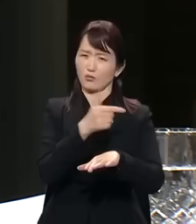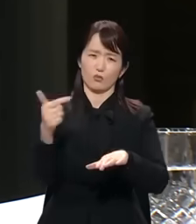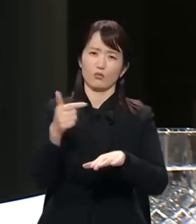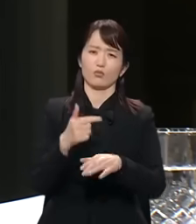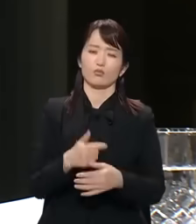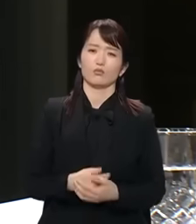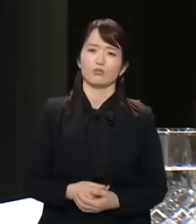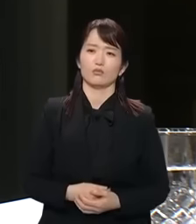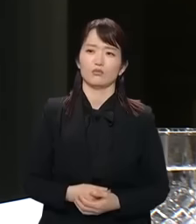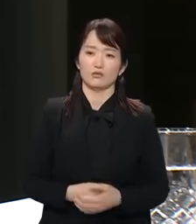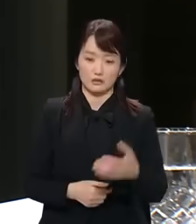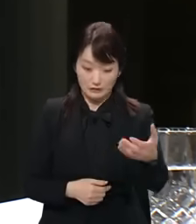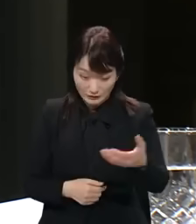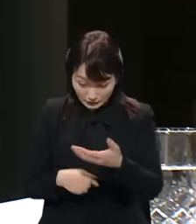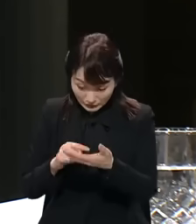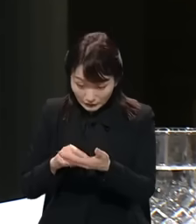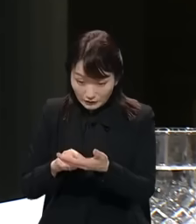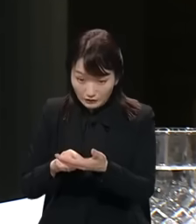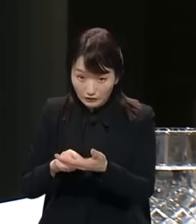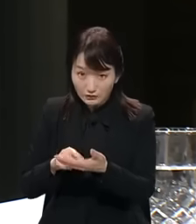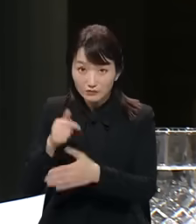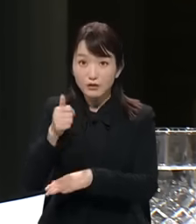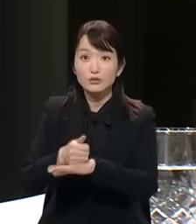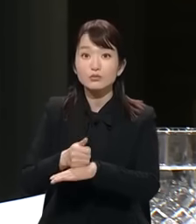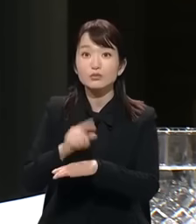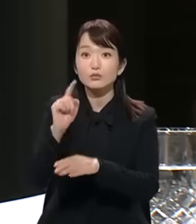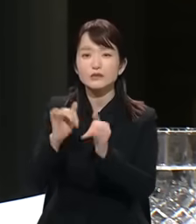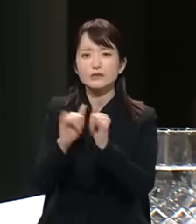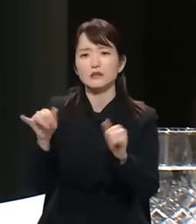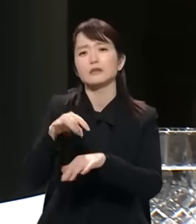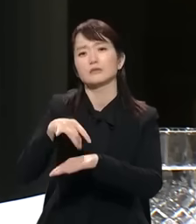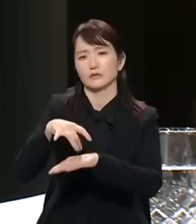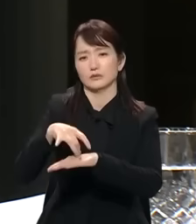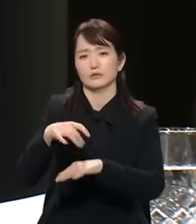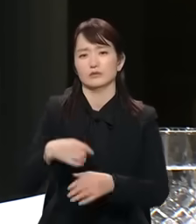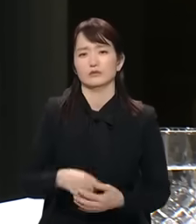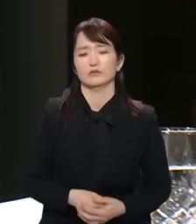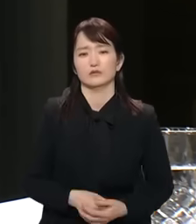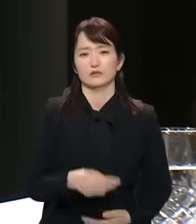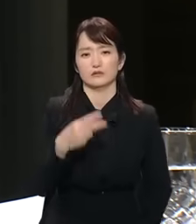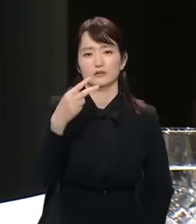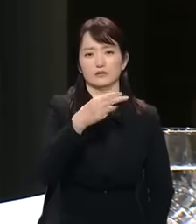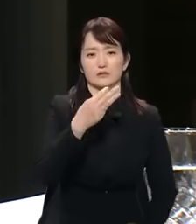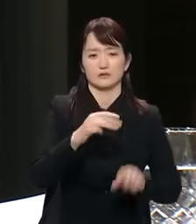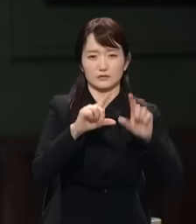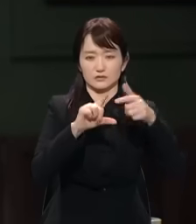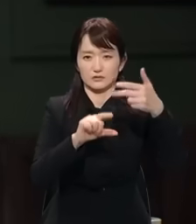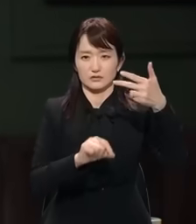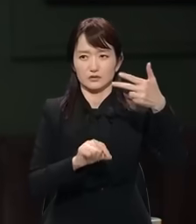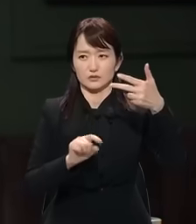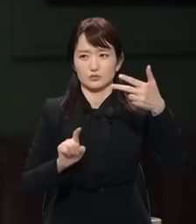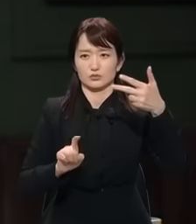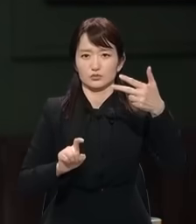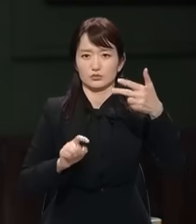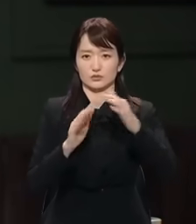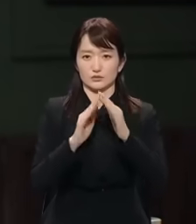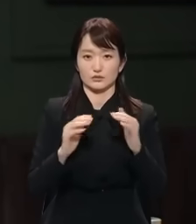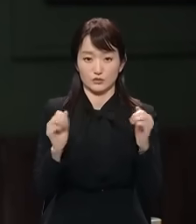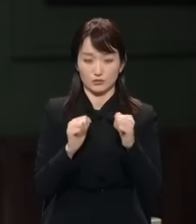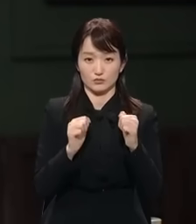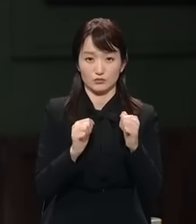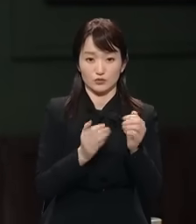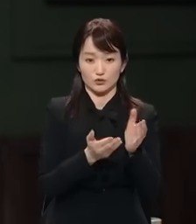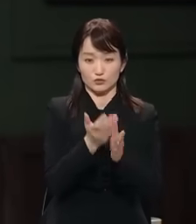거죠 자 봤더니 결국 사람의 뼈 있습니다네 이게 2013년 7월 10일이었다 3의 한